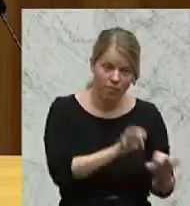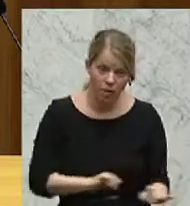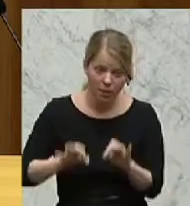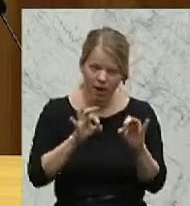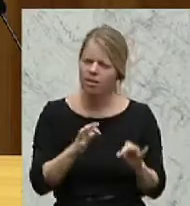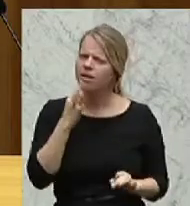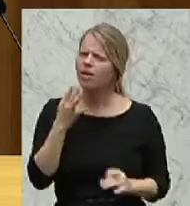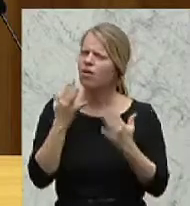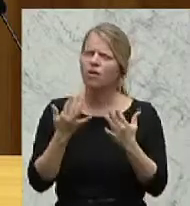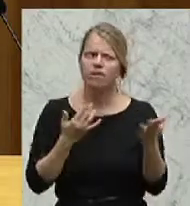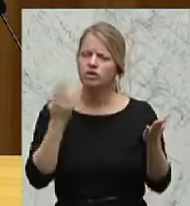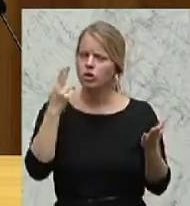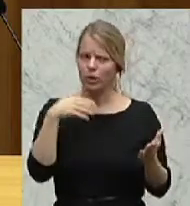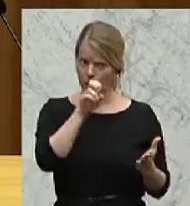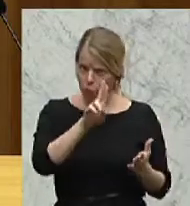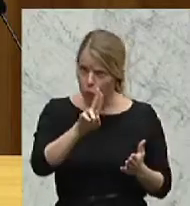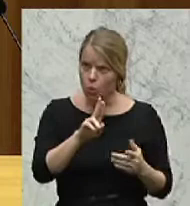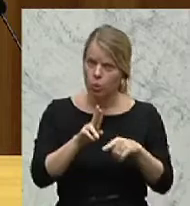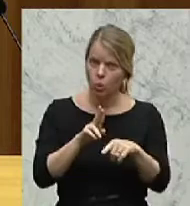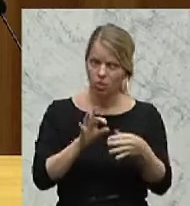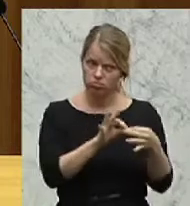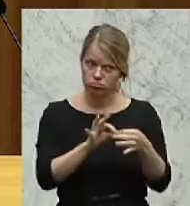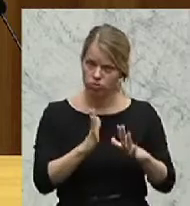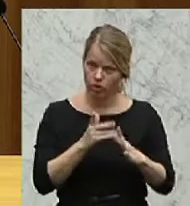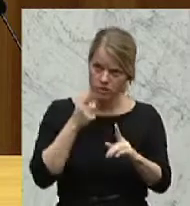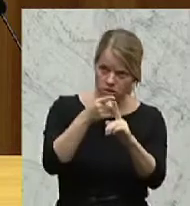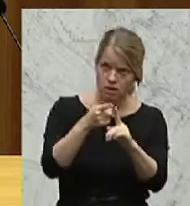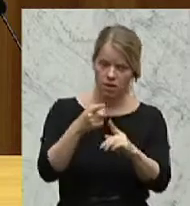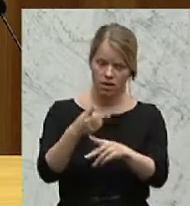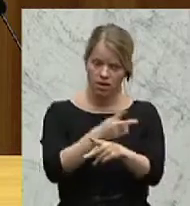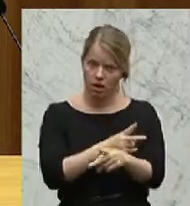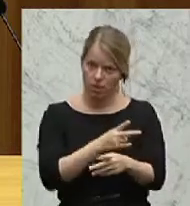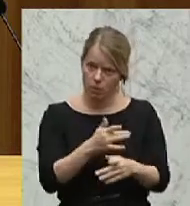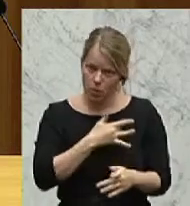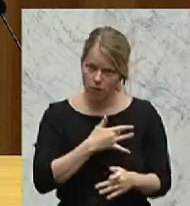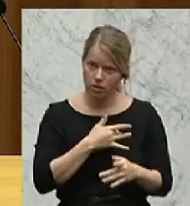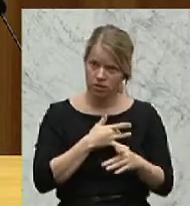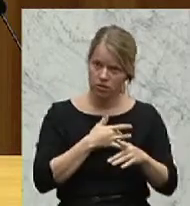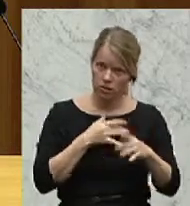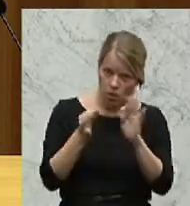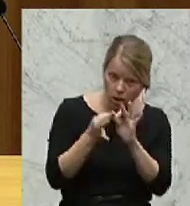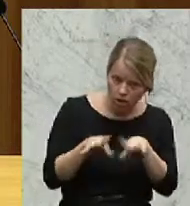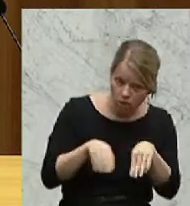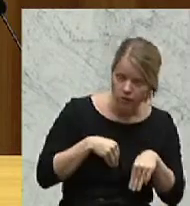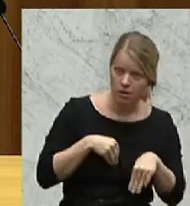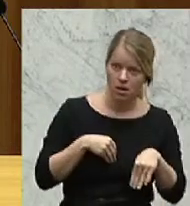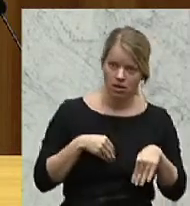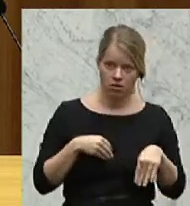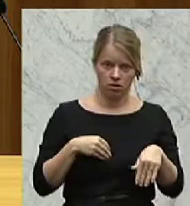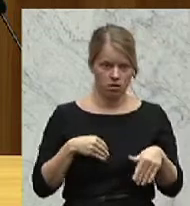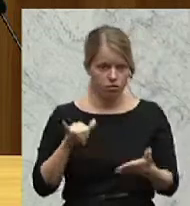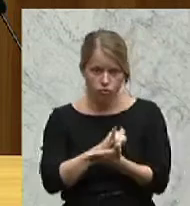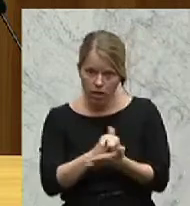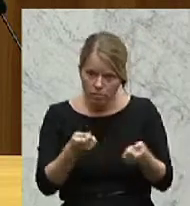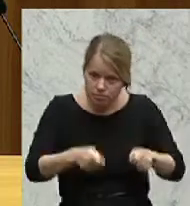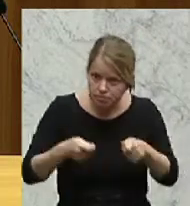Gibt es da von der EU Bestrebungen, dass man auch mit den betroffenen Staaten auch Kontakt dahingehend aufnimmt? Ob es vielleicht diese Möglichkeit gibt, dass man schaut, dass